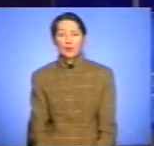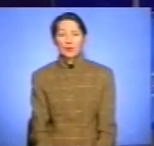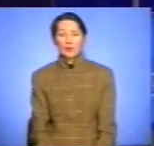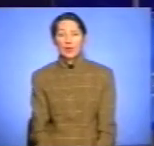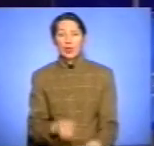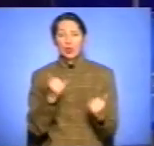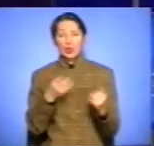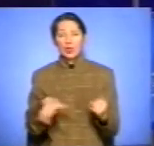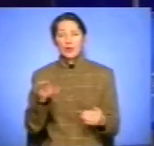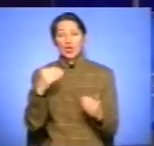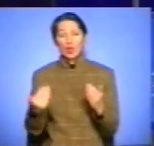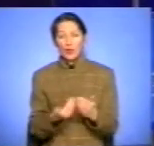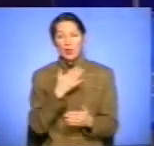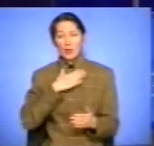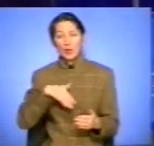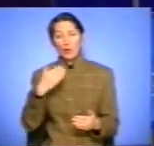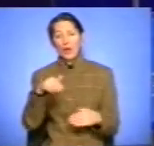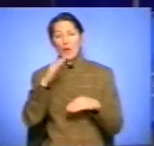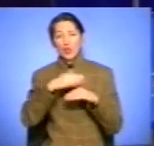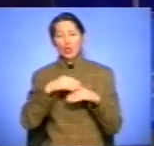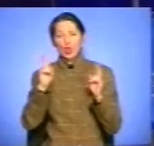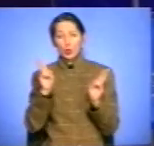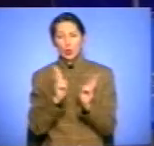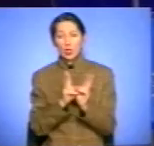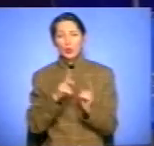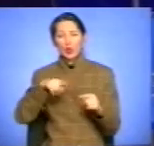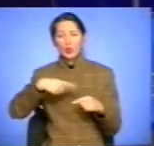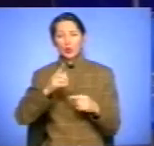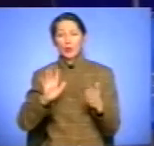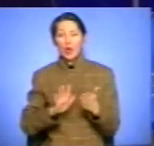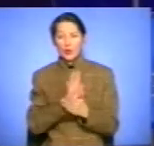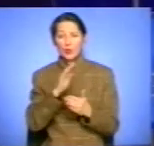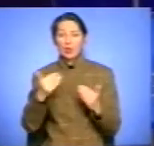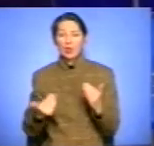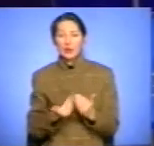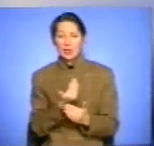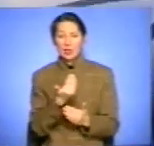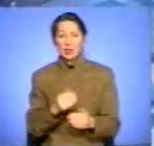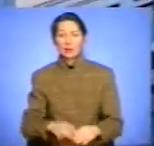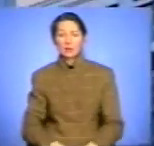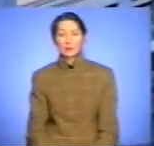На сьогодні це всі новини Приємного вам вечора і зустрінемось у наступних випусках естей